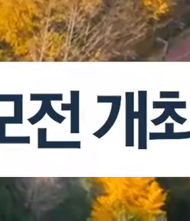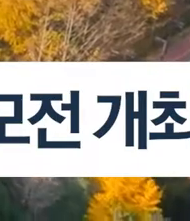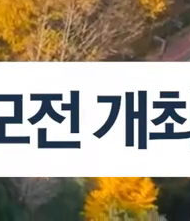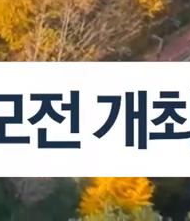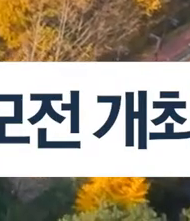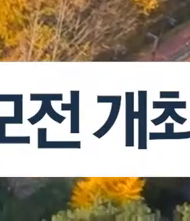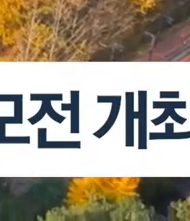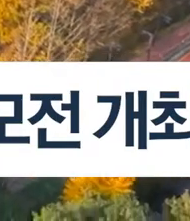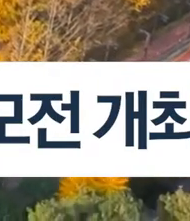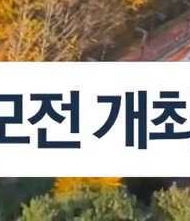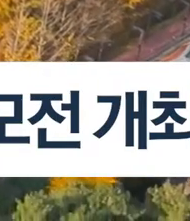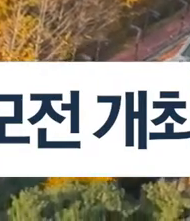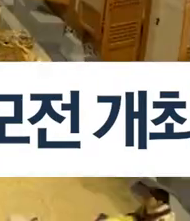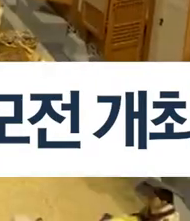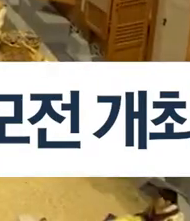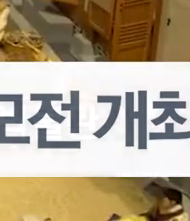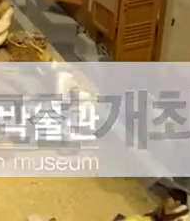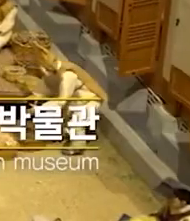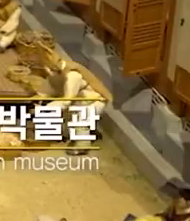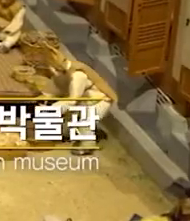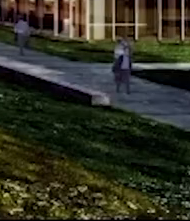공모전을 개최합니다.